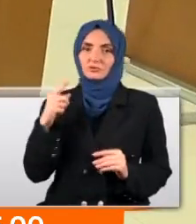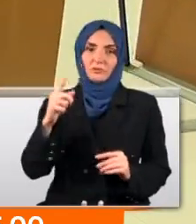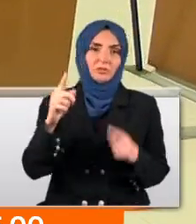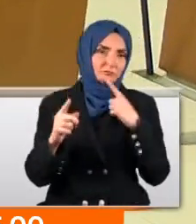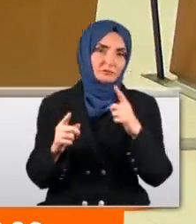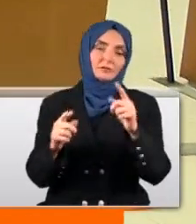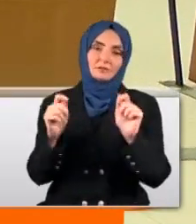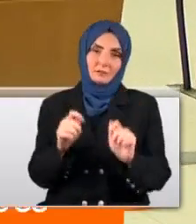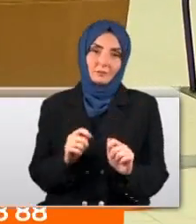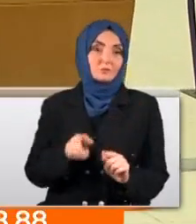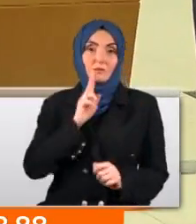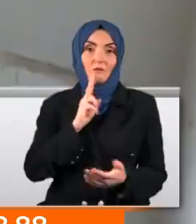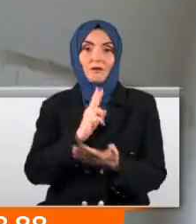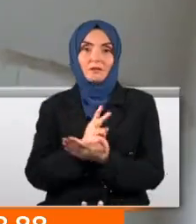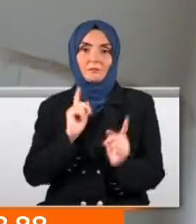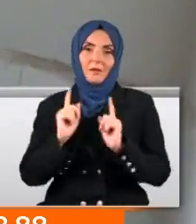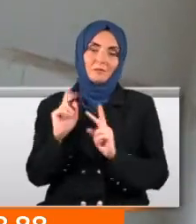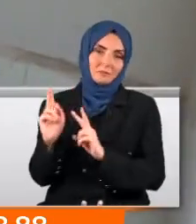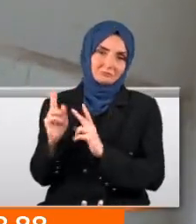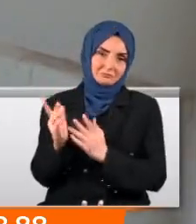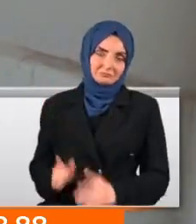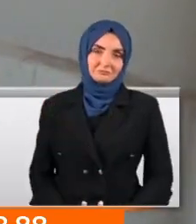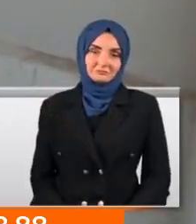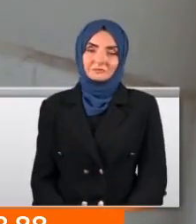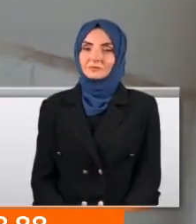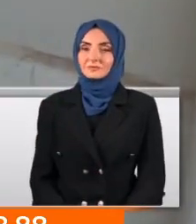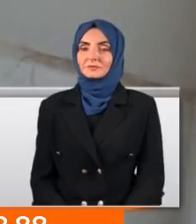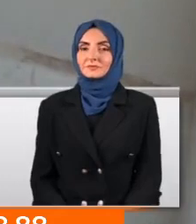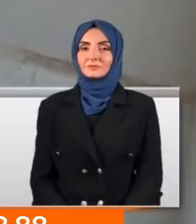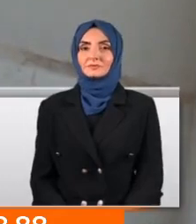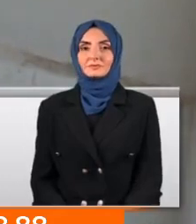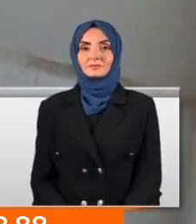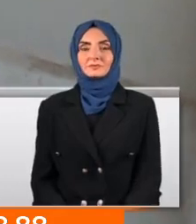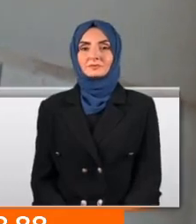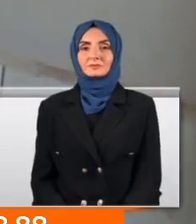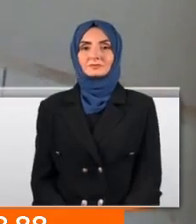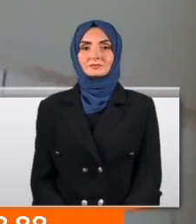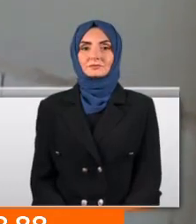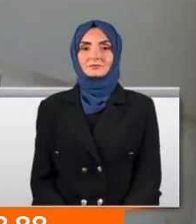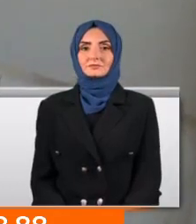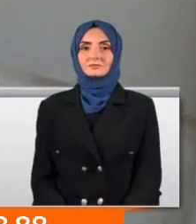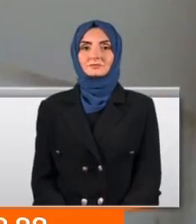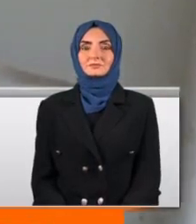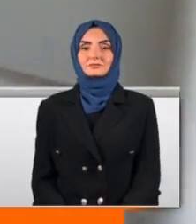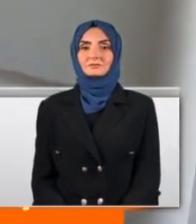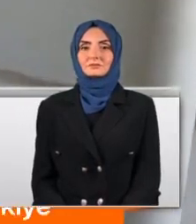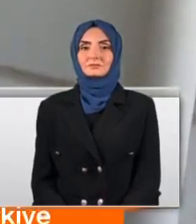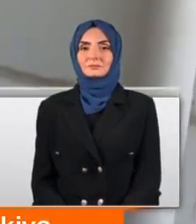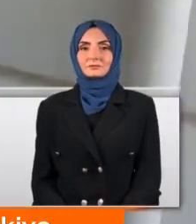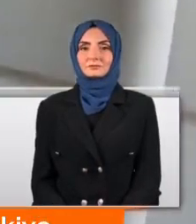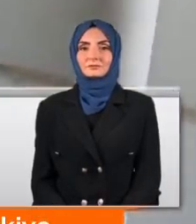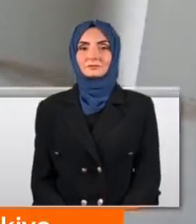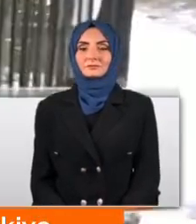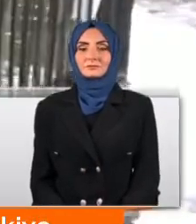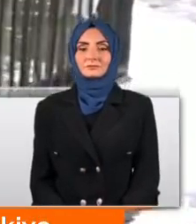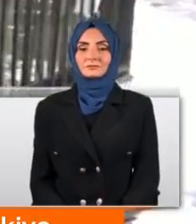son sözü yargı söyleyecek dedik ki senin ev taşınmanı karşılayalım 4 kirana da karşılarım hangi şartlarda ev tutarsanız